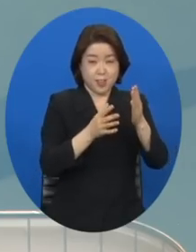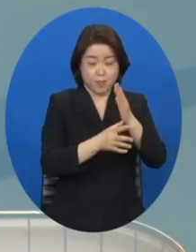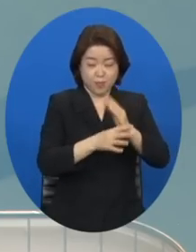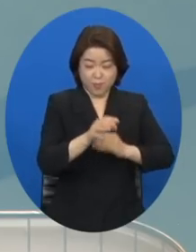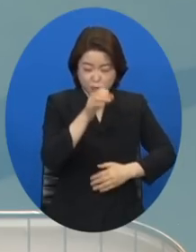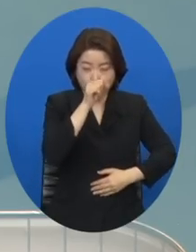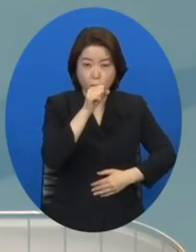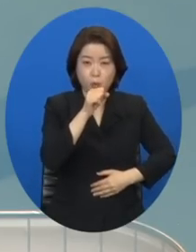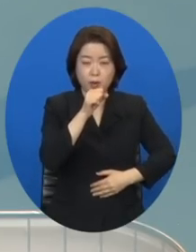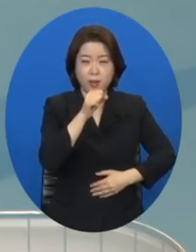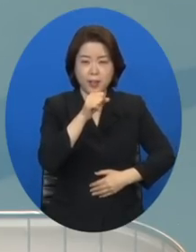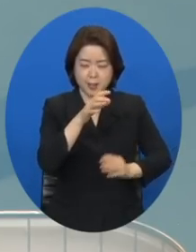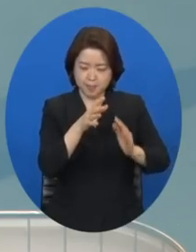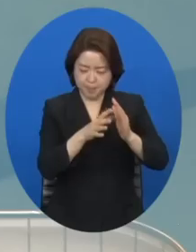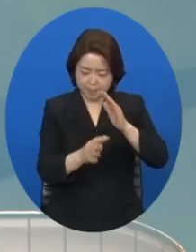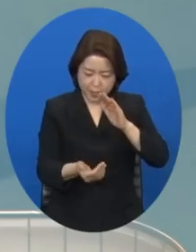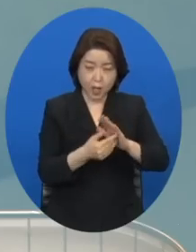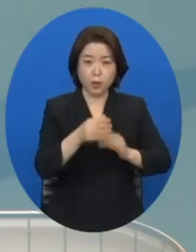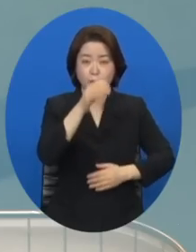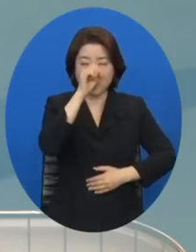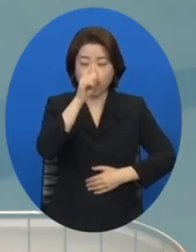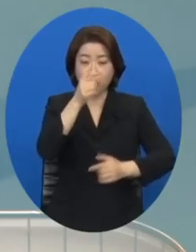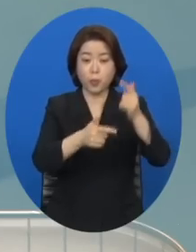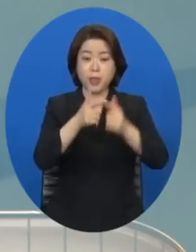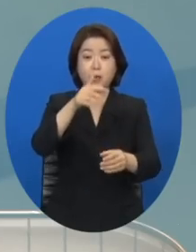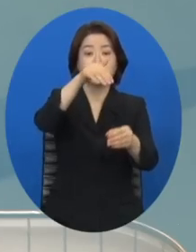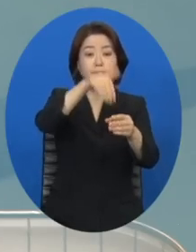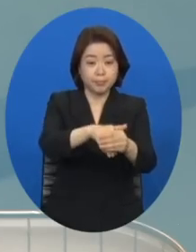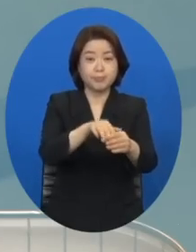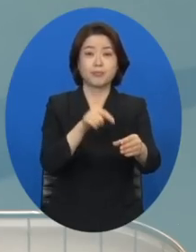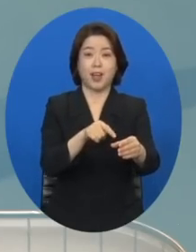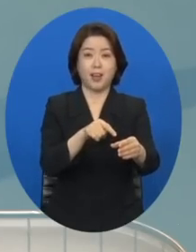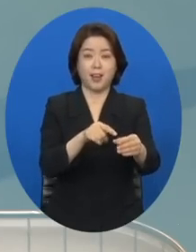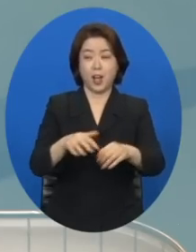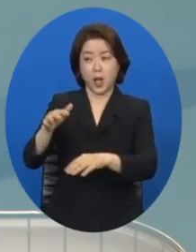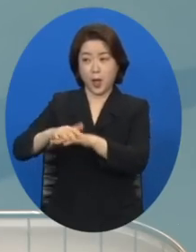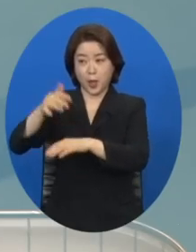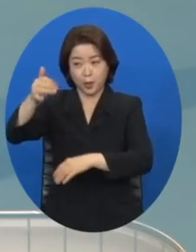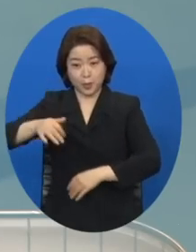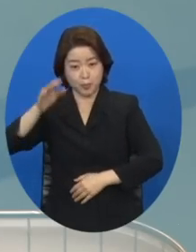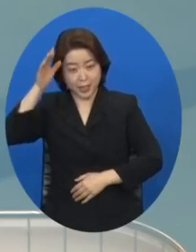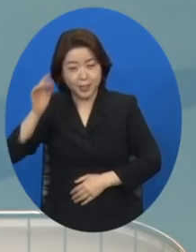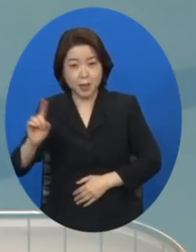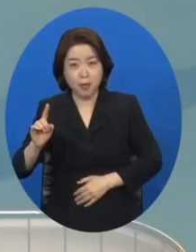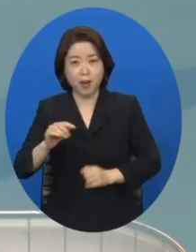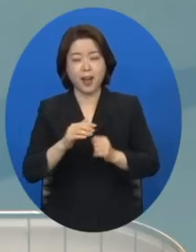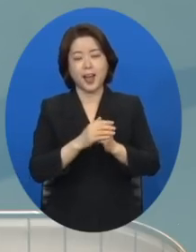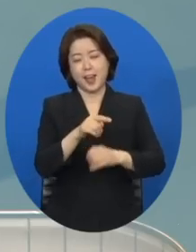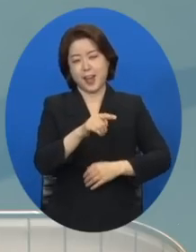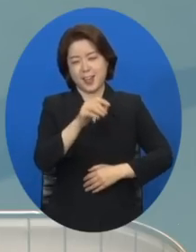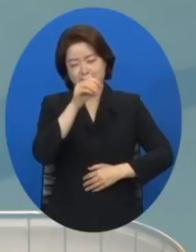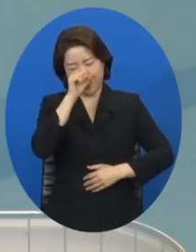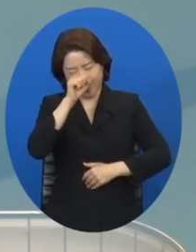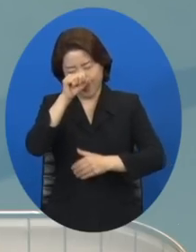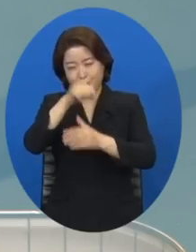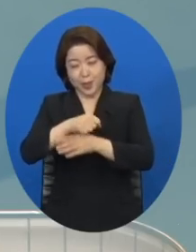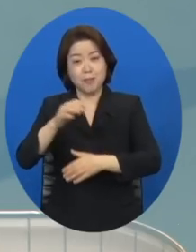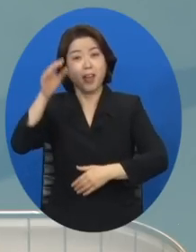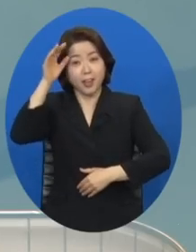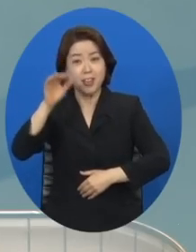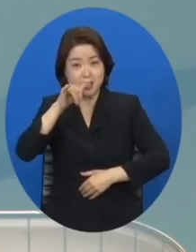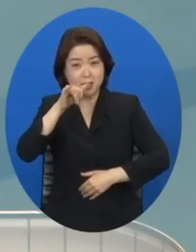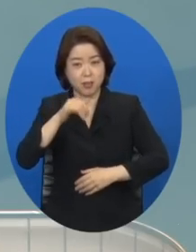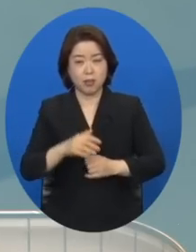최고의 품질의 포도나무를 심었다라고 했어요 역시 농부가 기대하는 것은 극상품의 포도 열매를 기대를